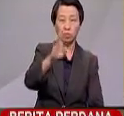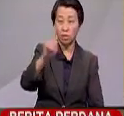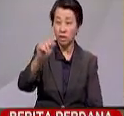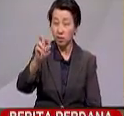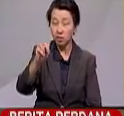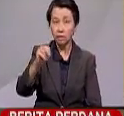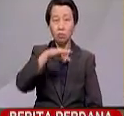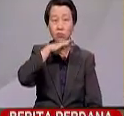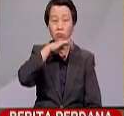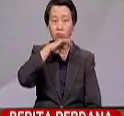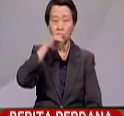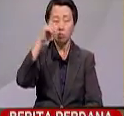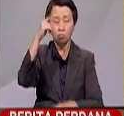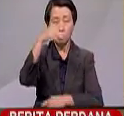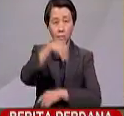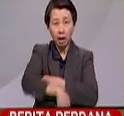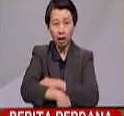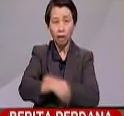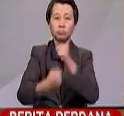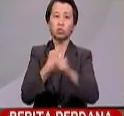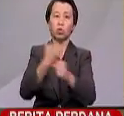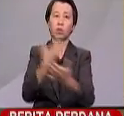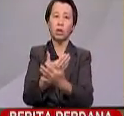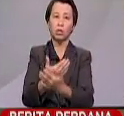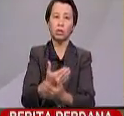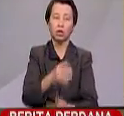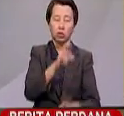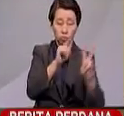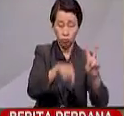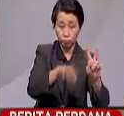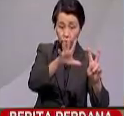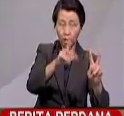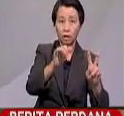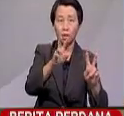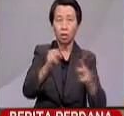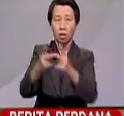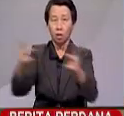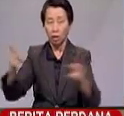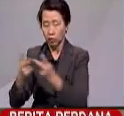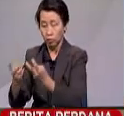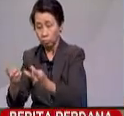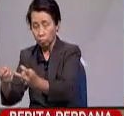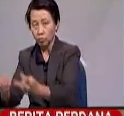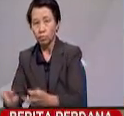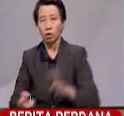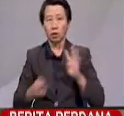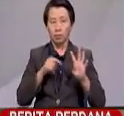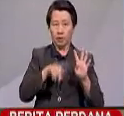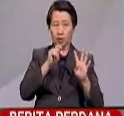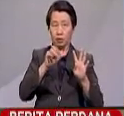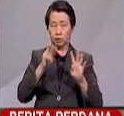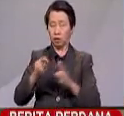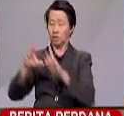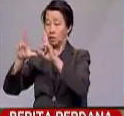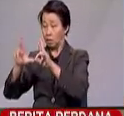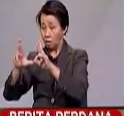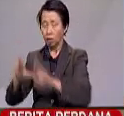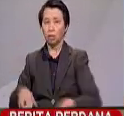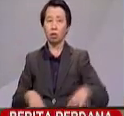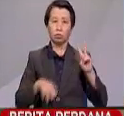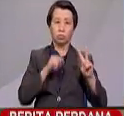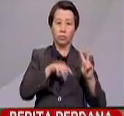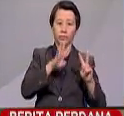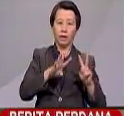sampah pada malam ambang tahun baru. Masing-masing 2.5 tan dari kawasan sekitar Bukit Bintang, 4 tan di KLCC dan